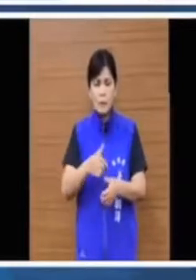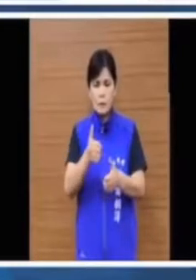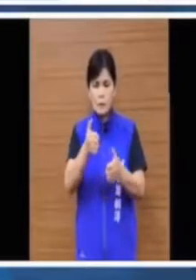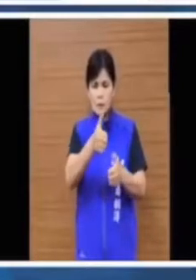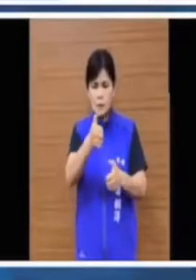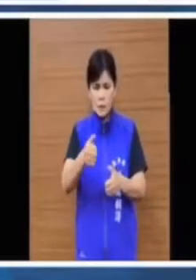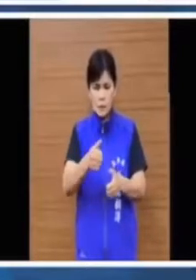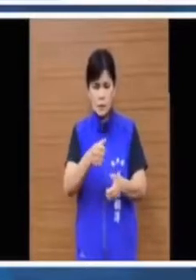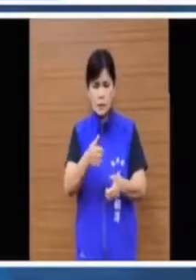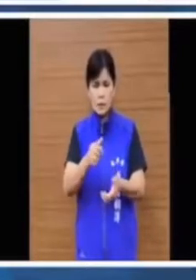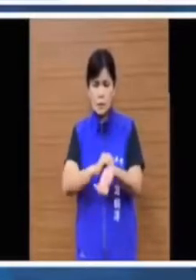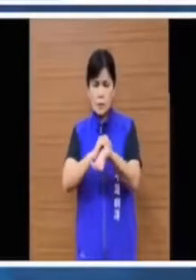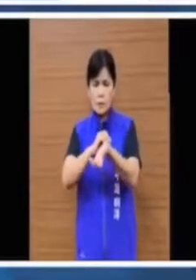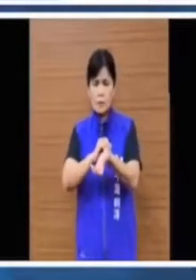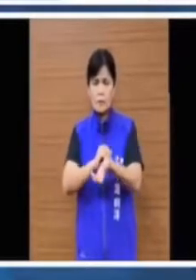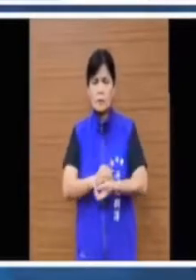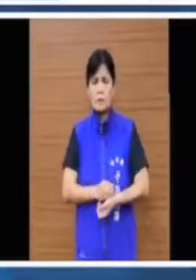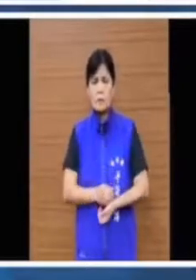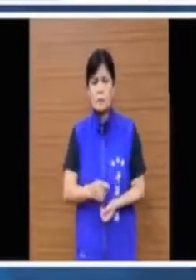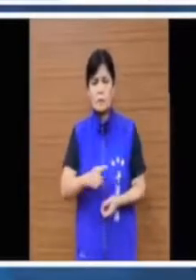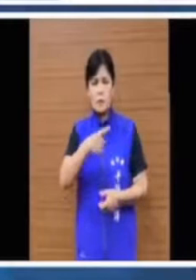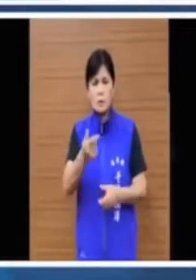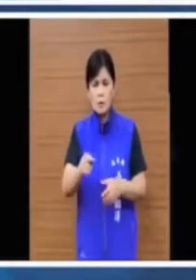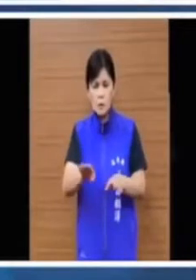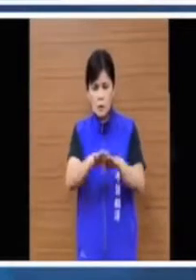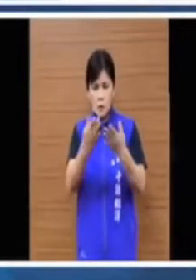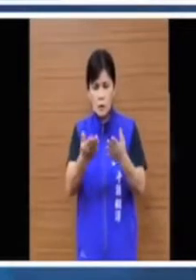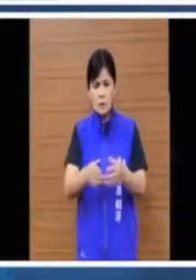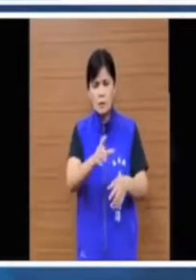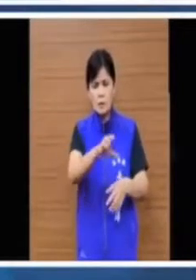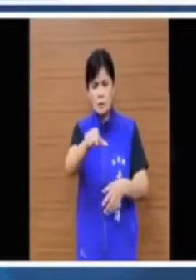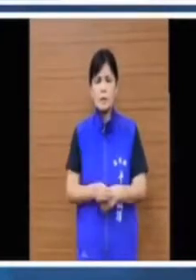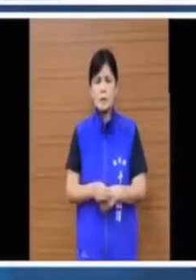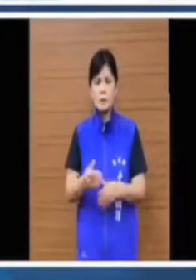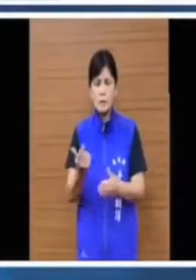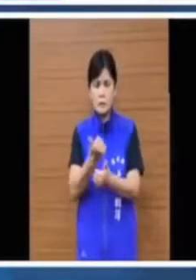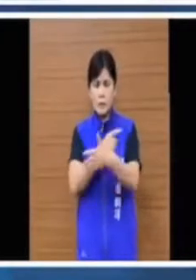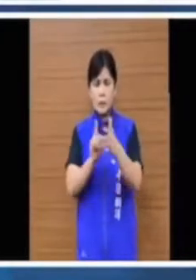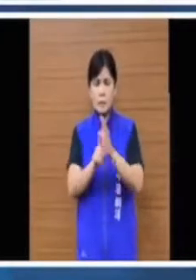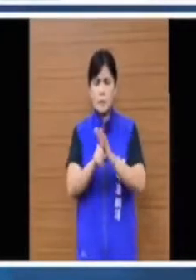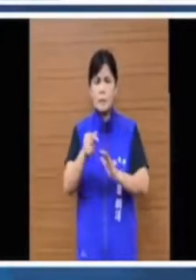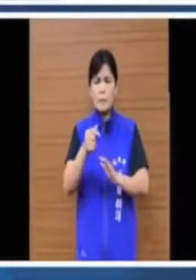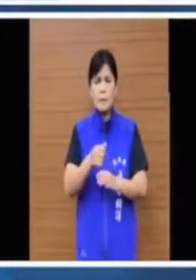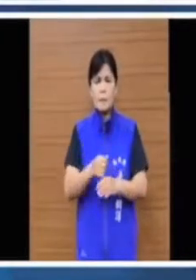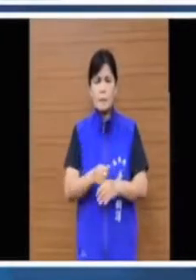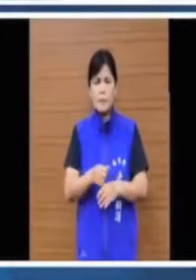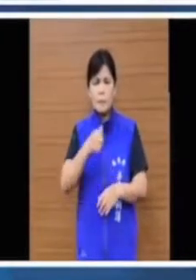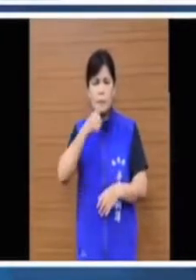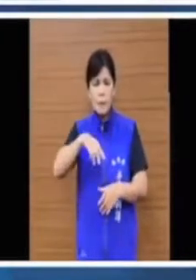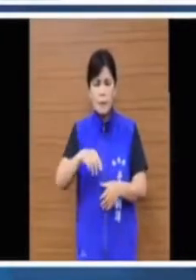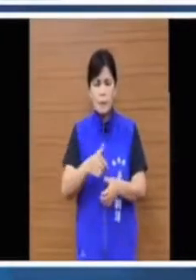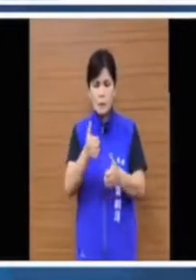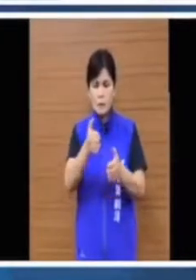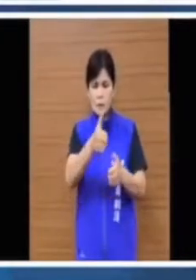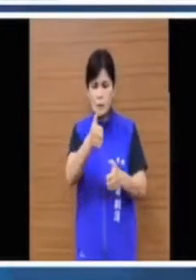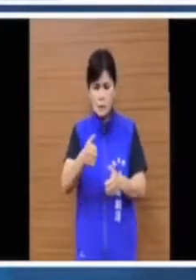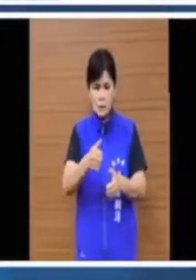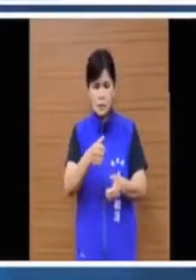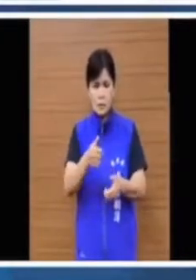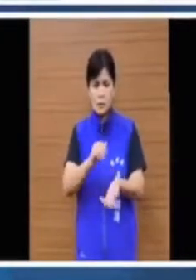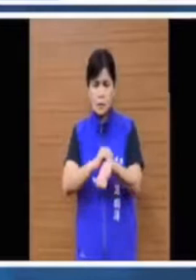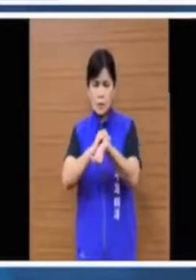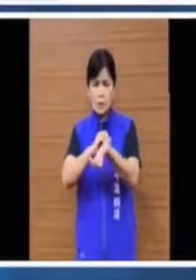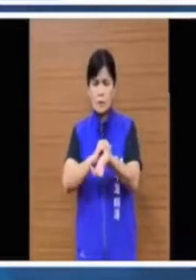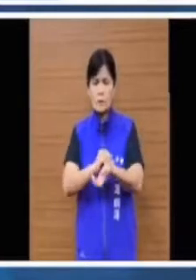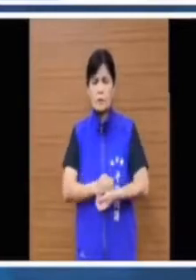好，还有我们本府的另外开了2条线，总共有6诊所。我们的谢医师，好，还有我们